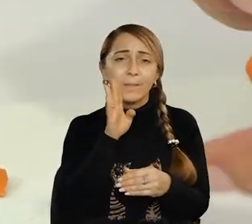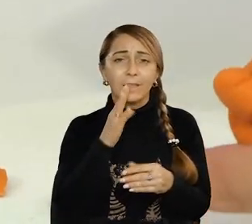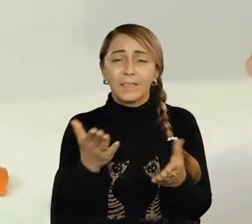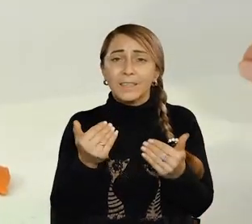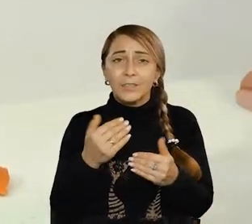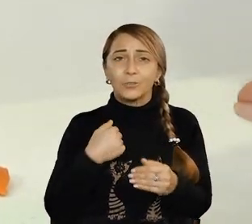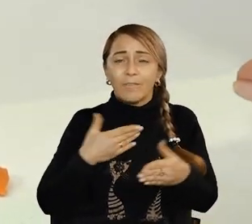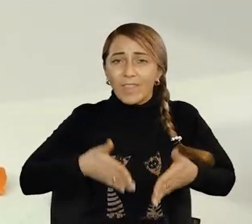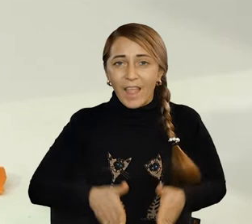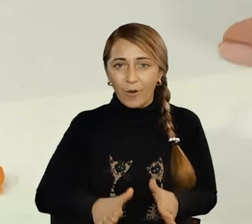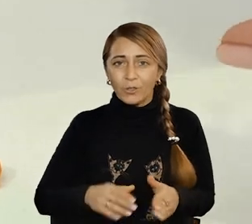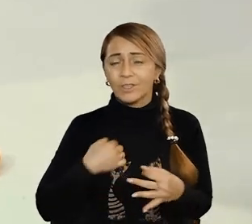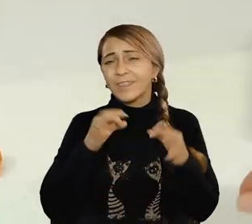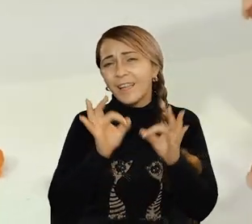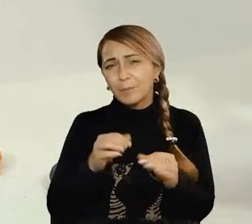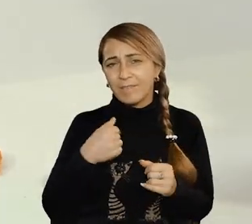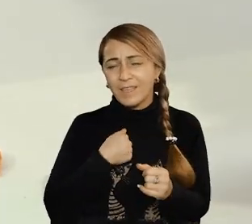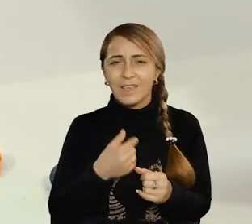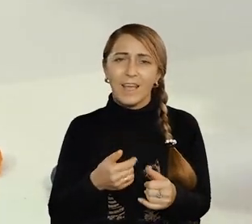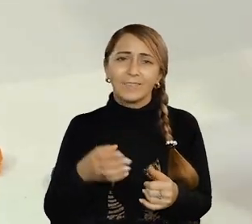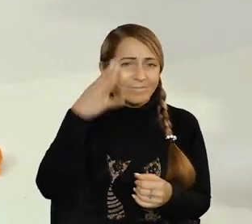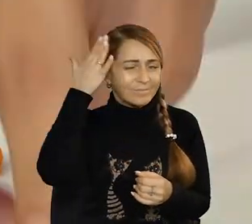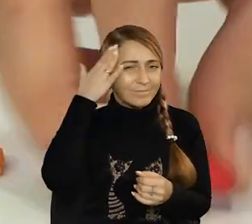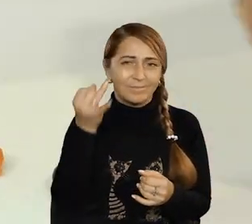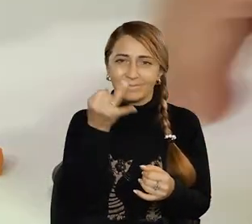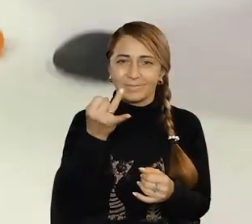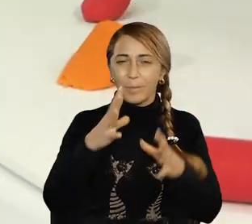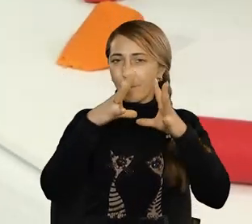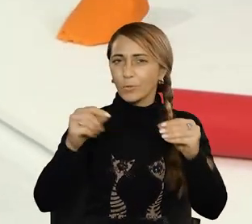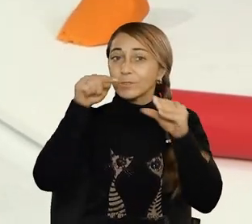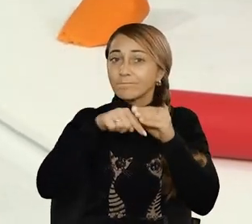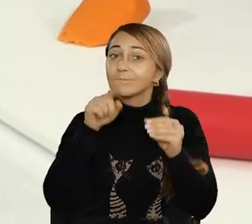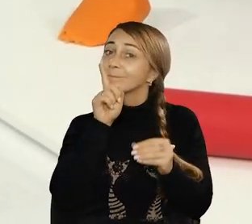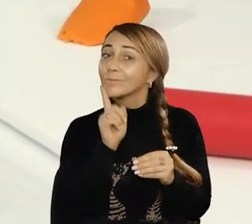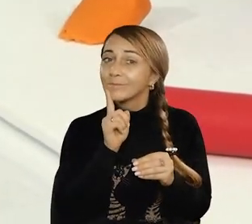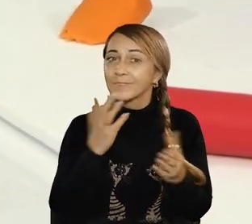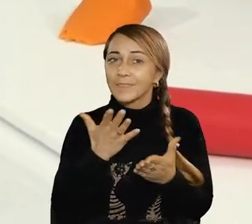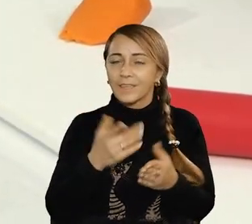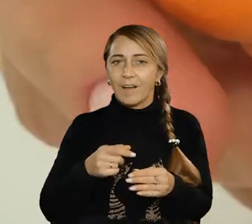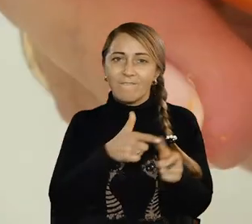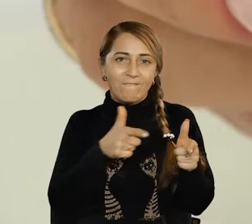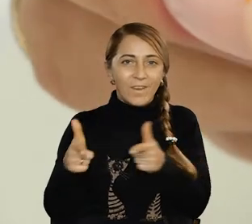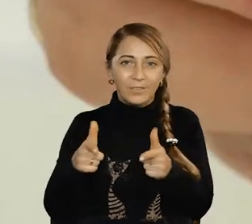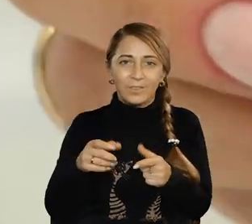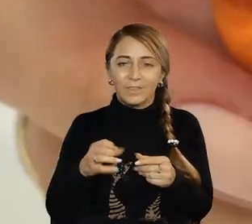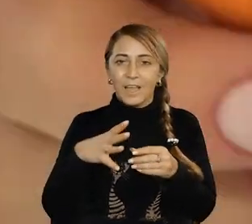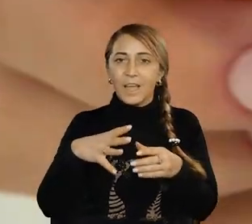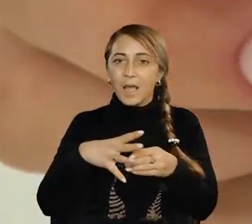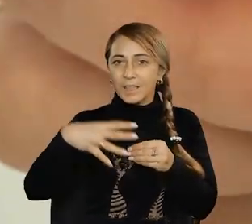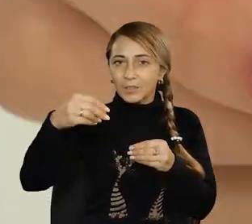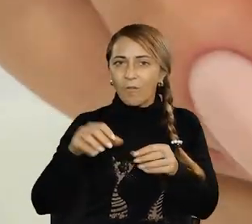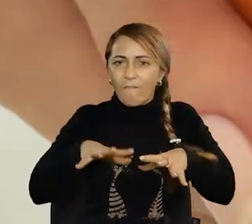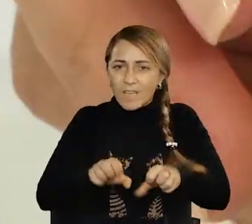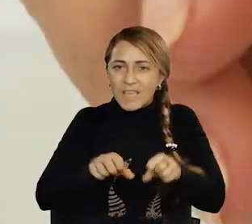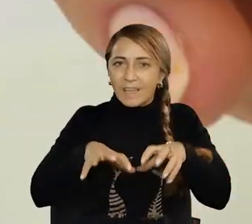від народження. А насправді я прикольна булочка з начинкою, яка виготовлена з листкового